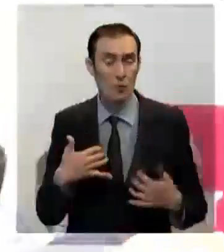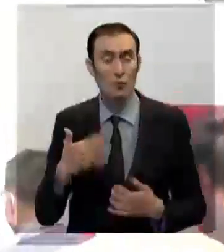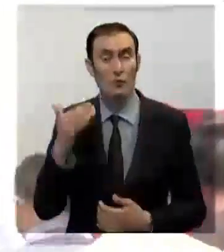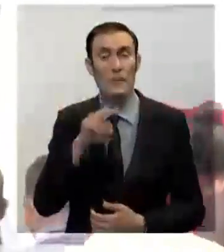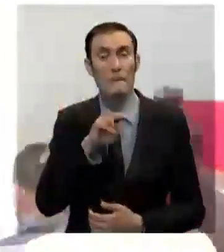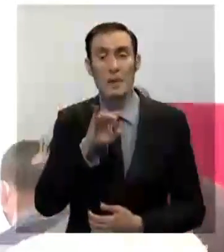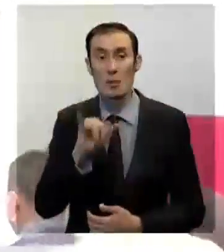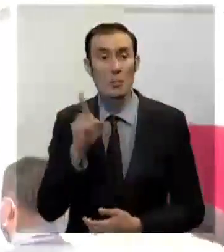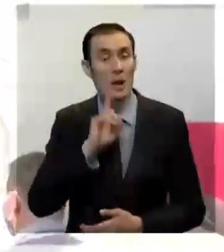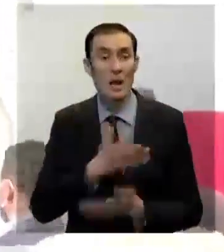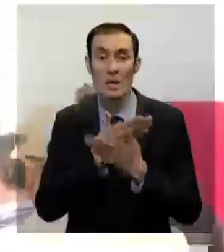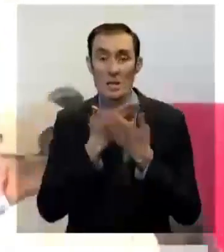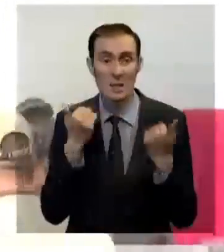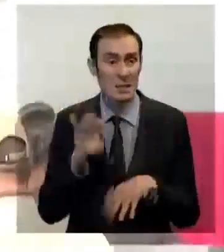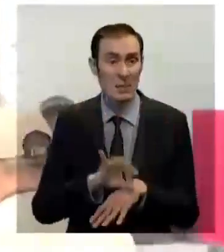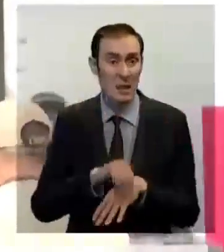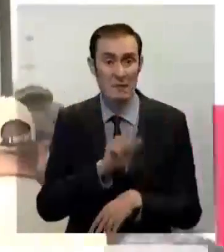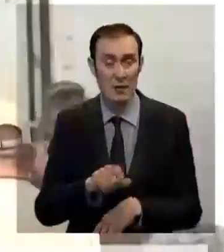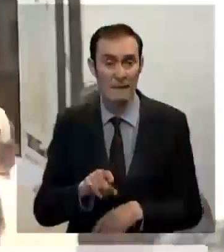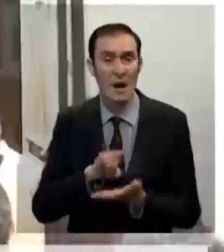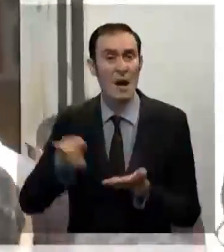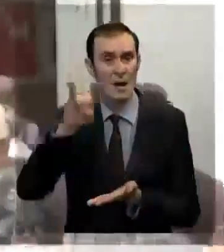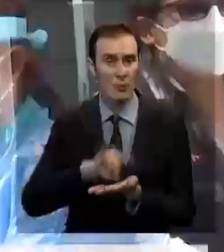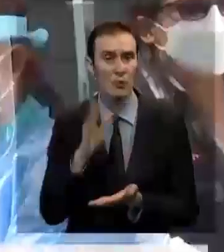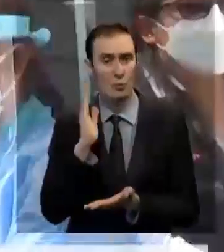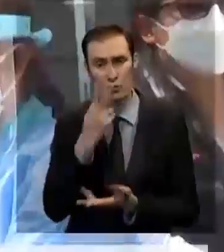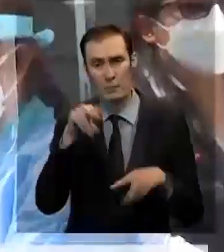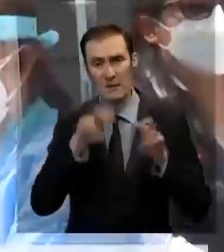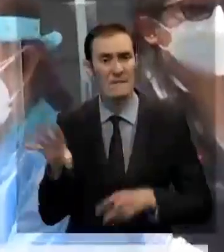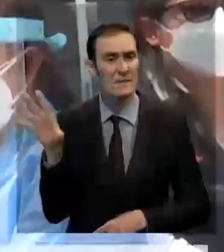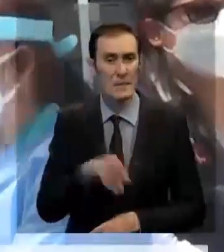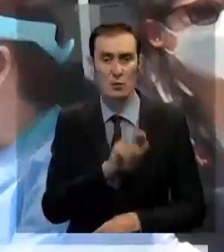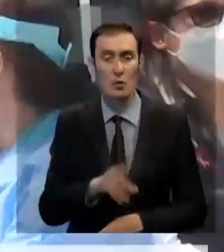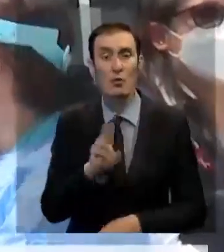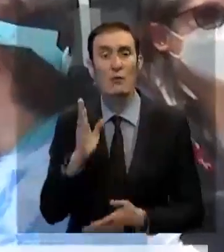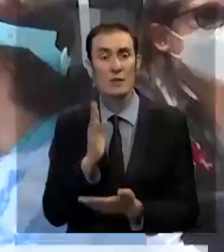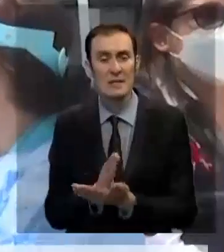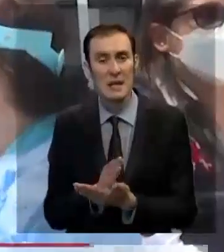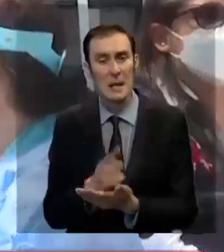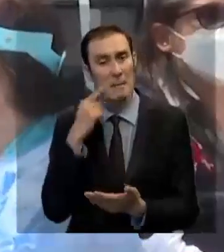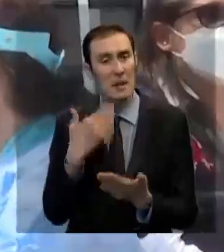стране пока не обнаружено заболевших. В аэропортах будут проверять всех людей, у кого есть